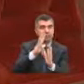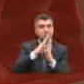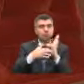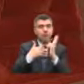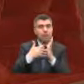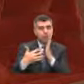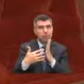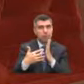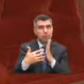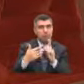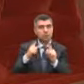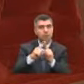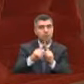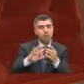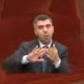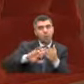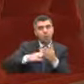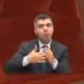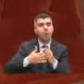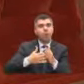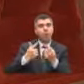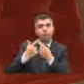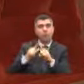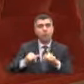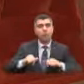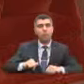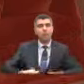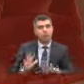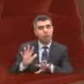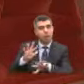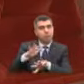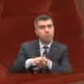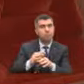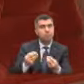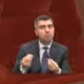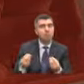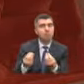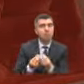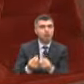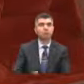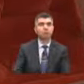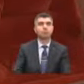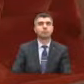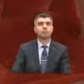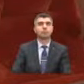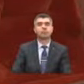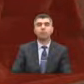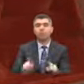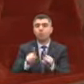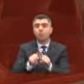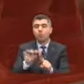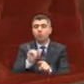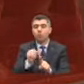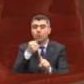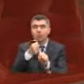ديال التطهير بشكل عام، اللي دخلت فيه واحد العدد ديال القطاعات الوزاريه اللي بغينا نديروا فيه الاندماج ما